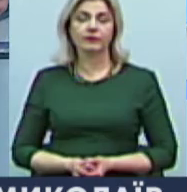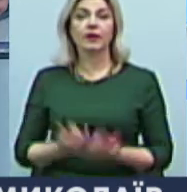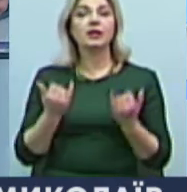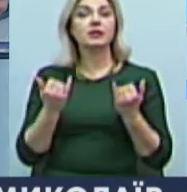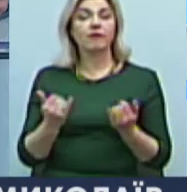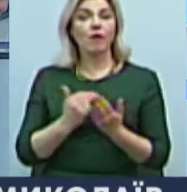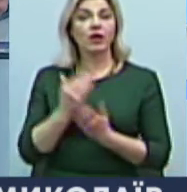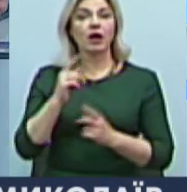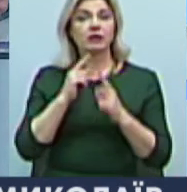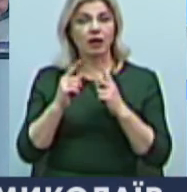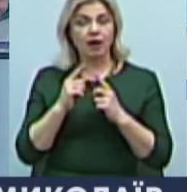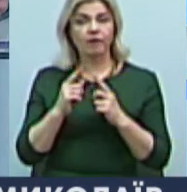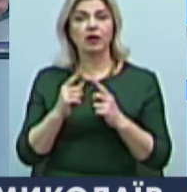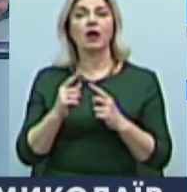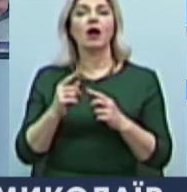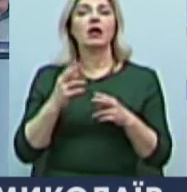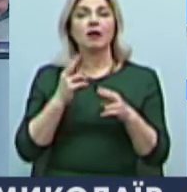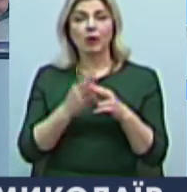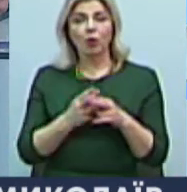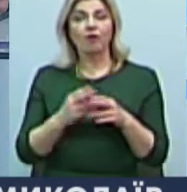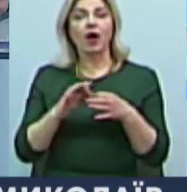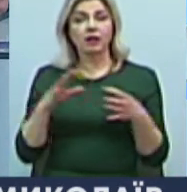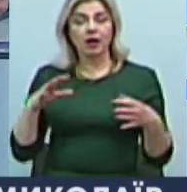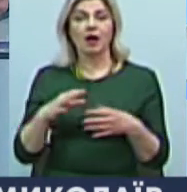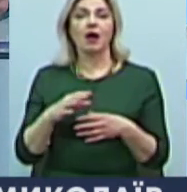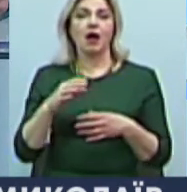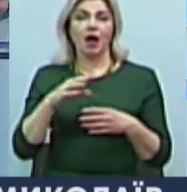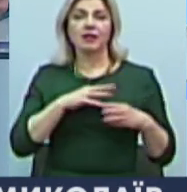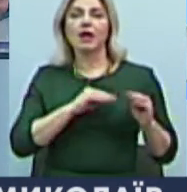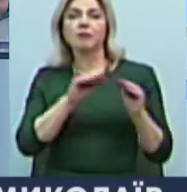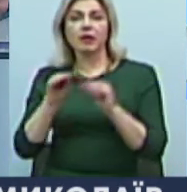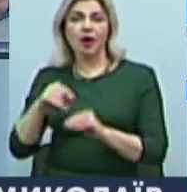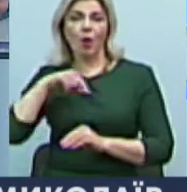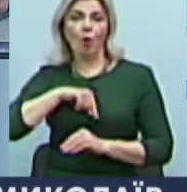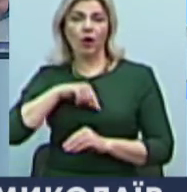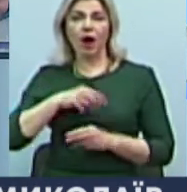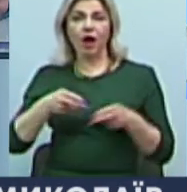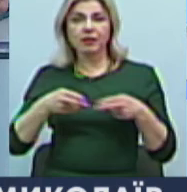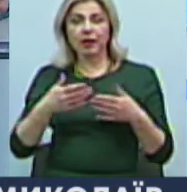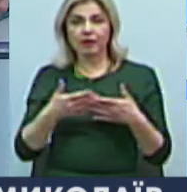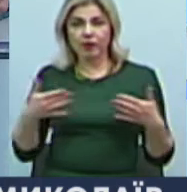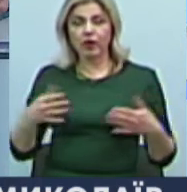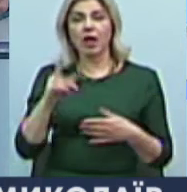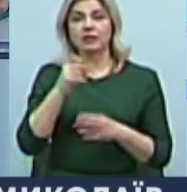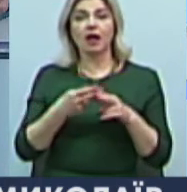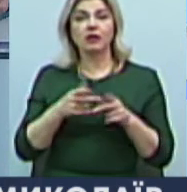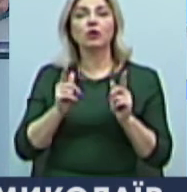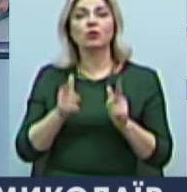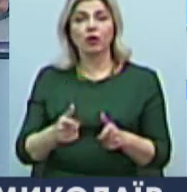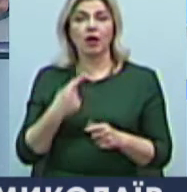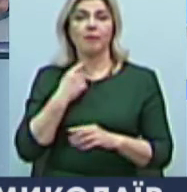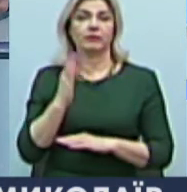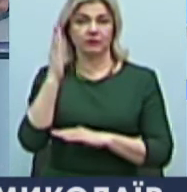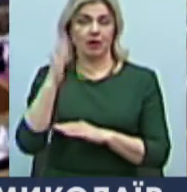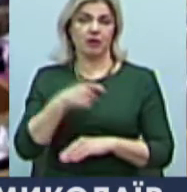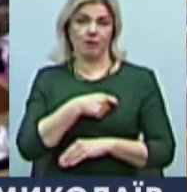Сьогодні Верховна Рада розблокувала трансплантацію органів та інших анатомічних матеріалів. За законопроект у цілому проголосував 231 парламентар.